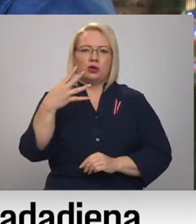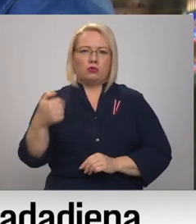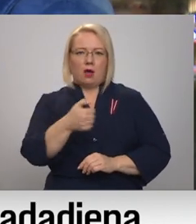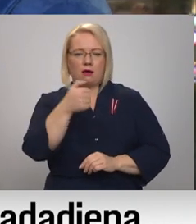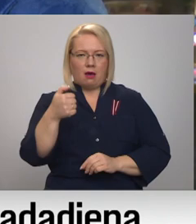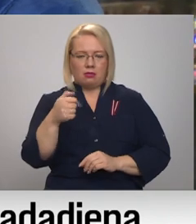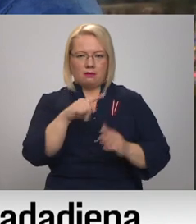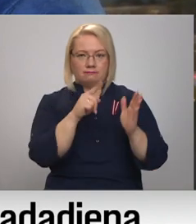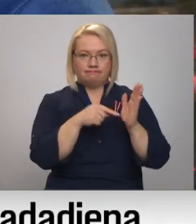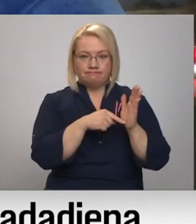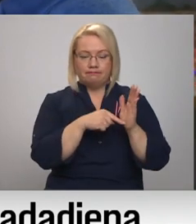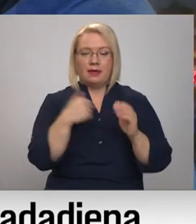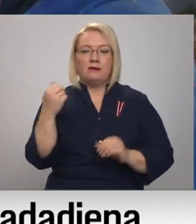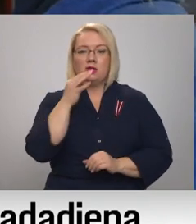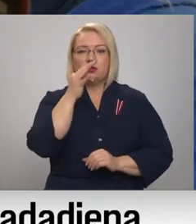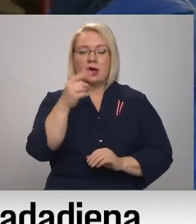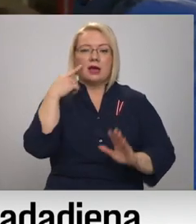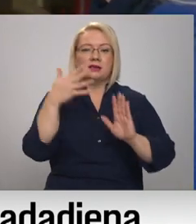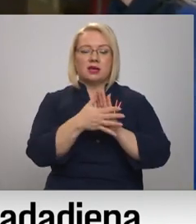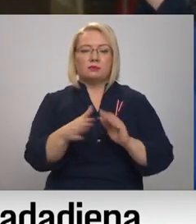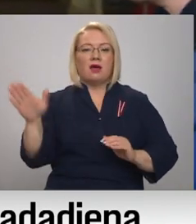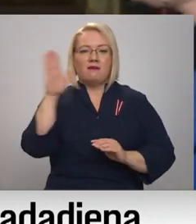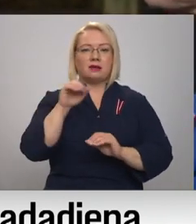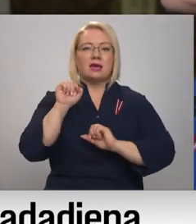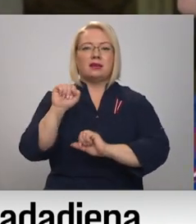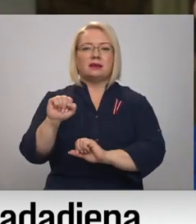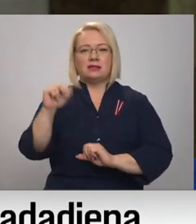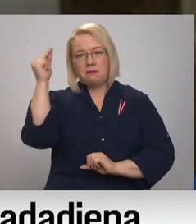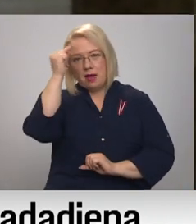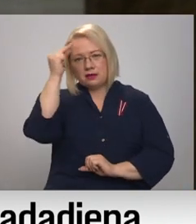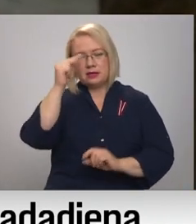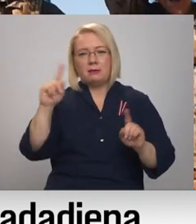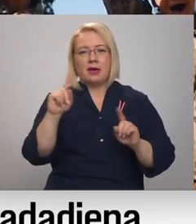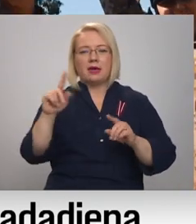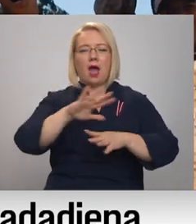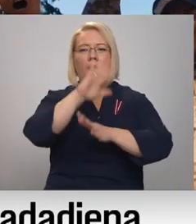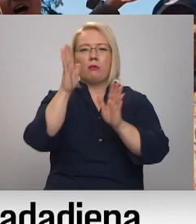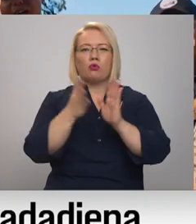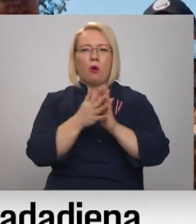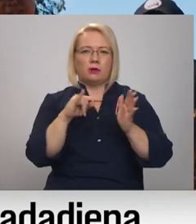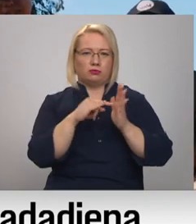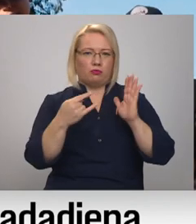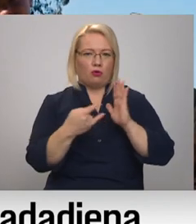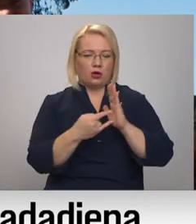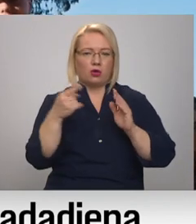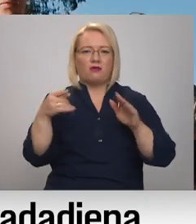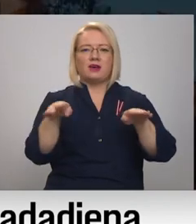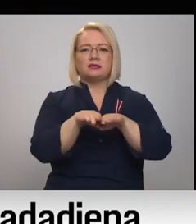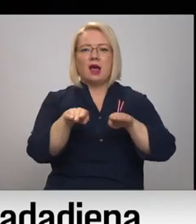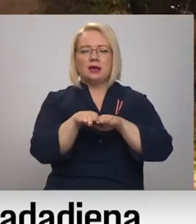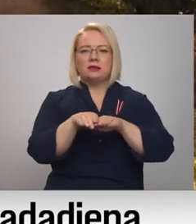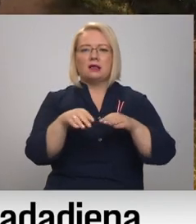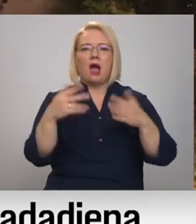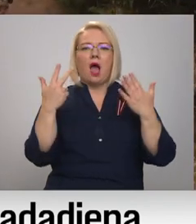Gada? Ir jāsaprot, ka valsts aizsardzības mācība ir apjomīgs projekts, ja mēs to varam salīdzināt ar tādu